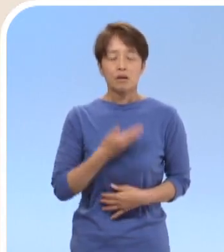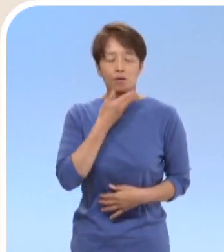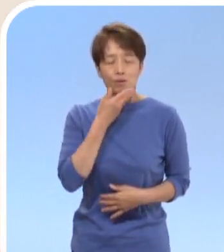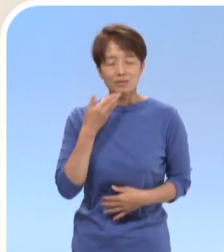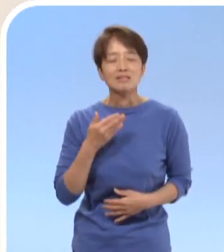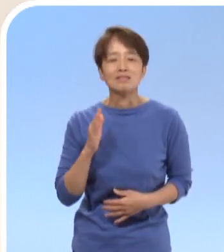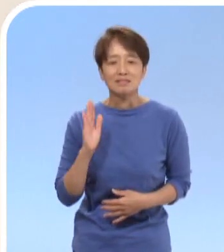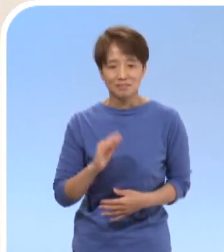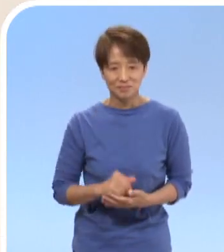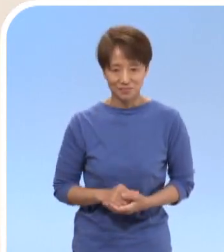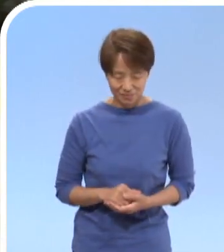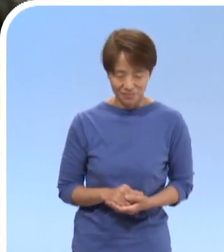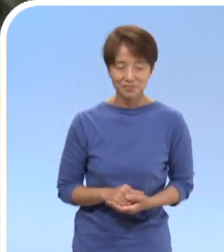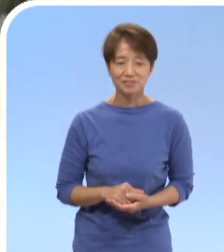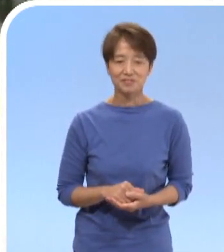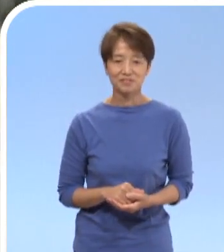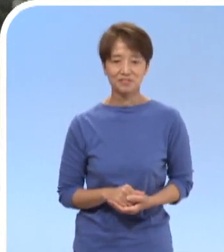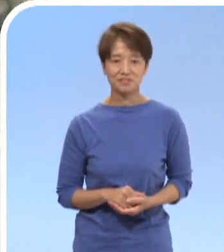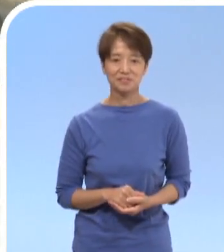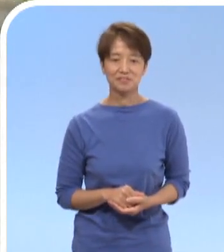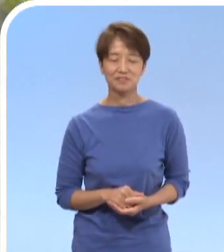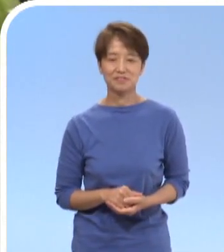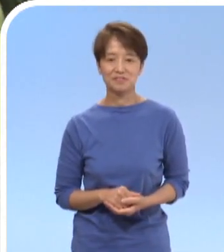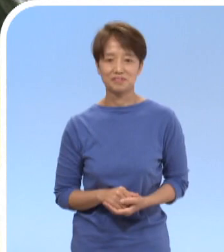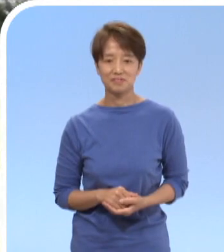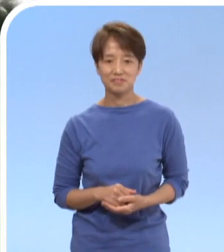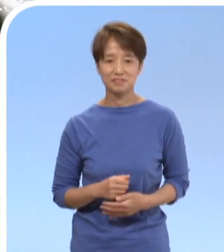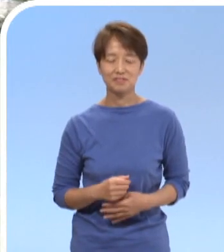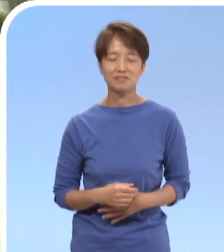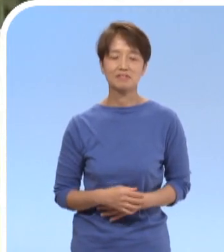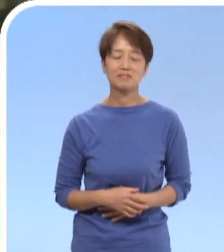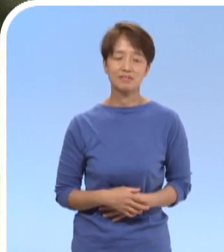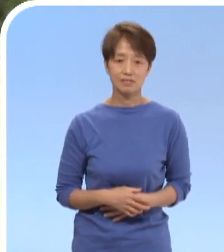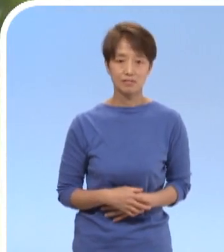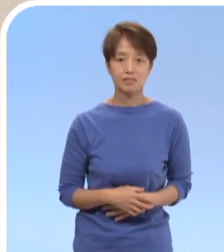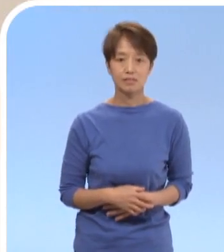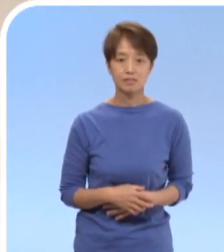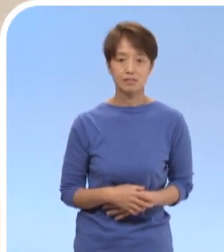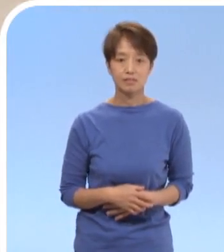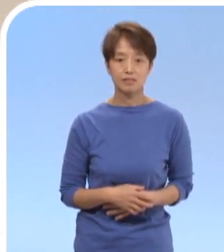めちゃめちゃ美味しい。 本当？ 本当に美味しい。